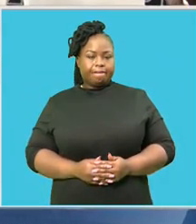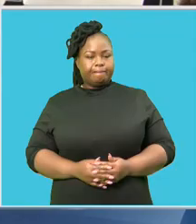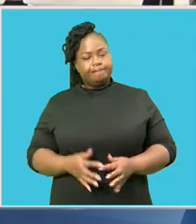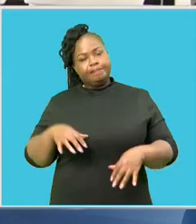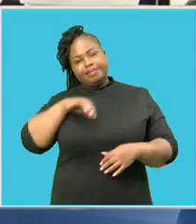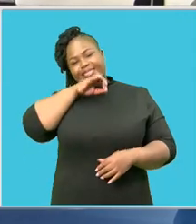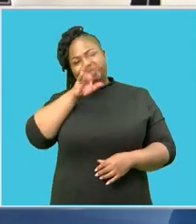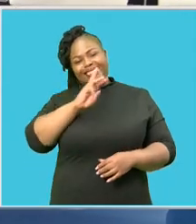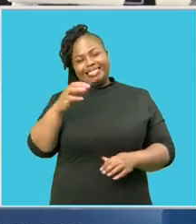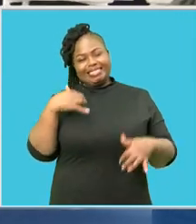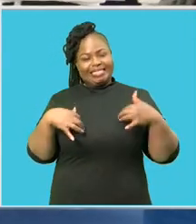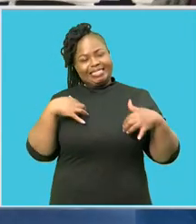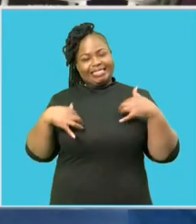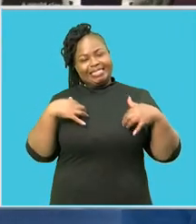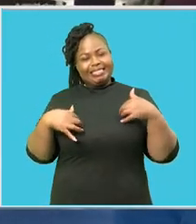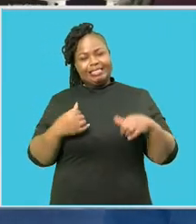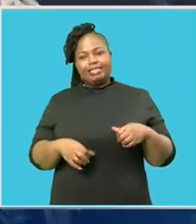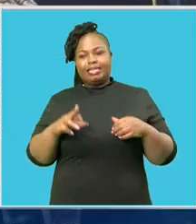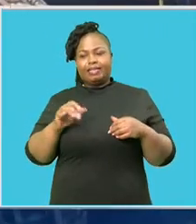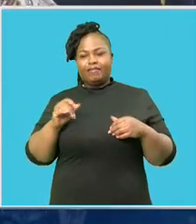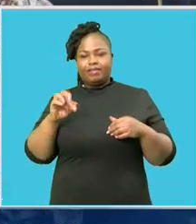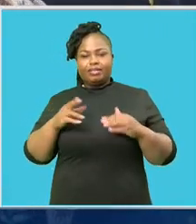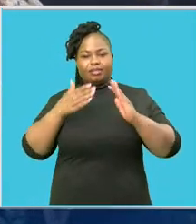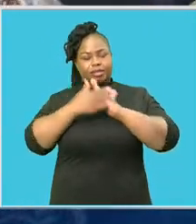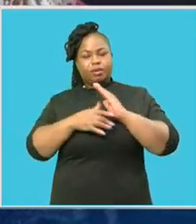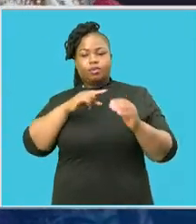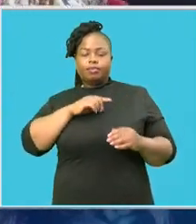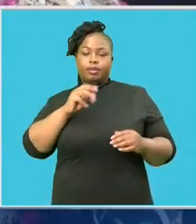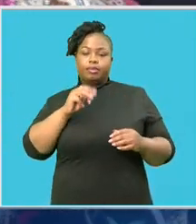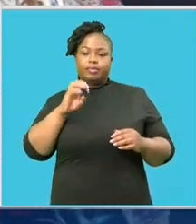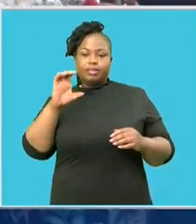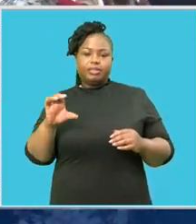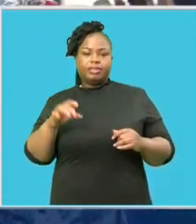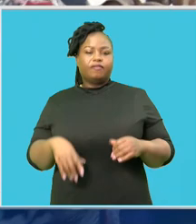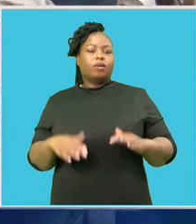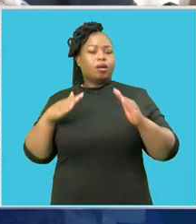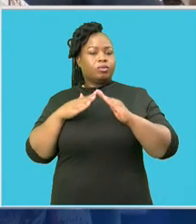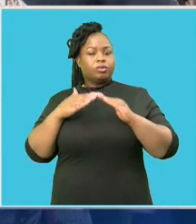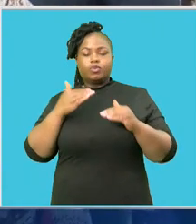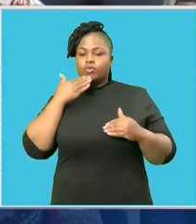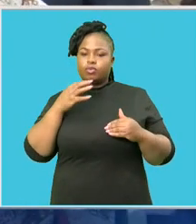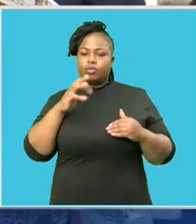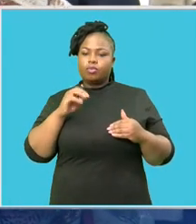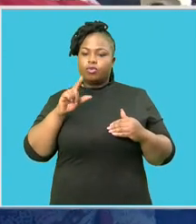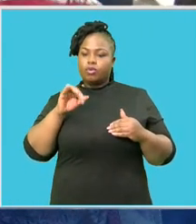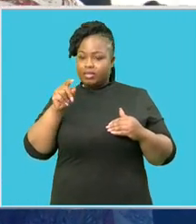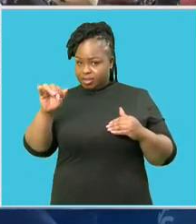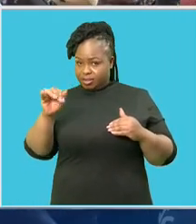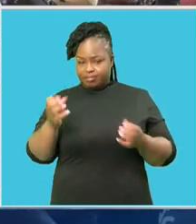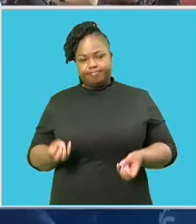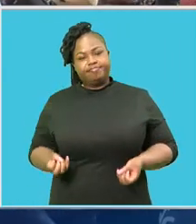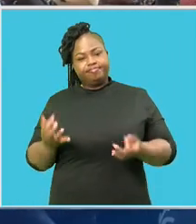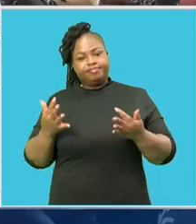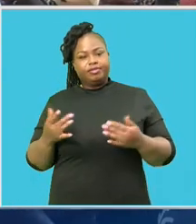Intokozo ibibhalwe ebusweni kubahlali baseRiverside View njengoba iMMC wezokuhlaliswa kwabantu eGoli umlungisi Mabaso ehlomelise